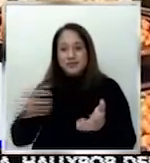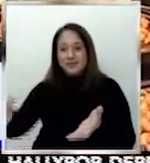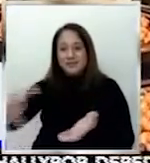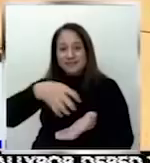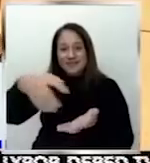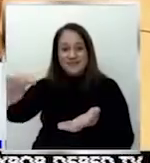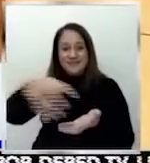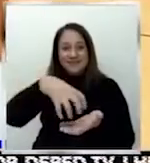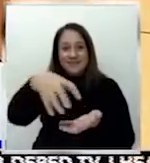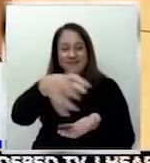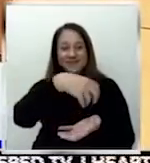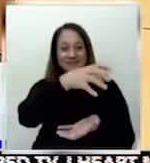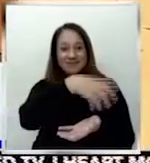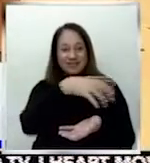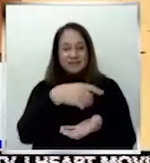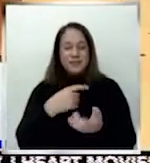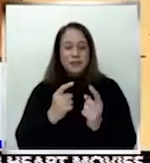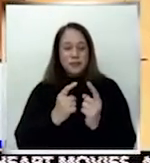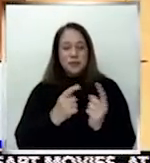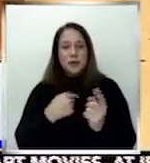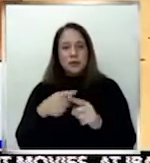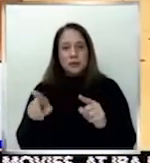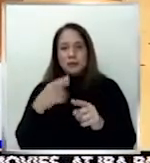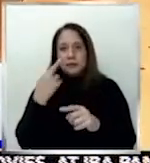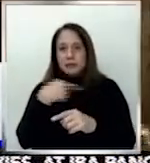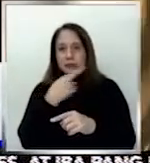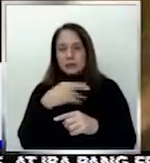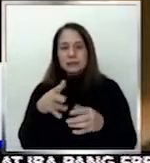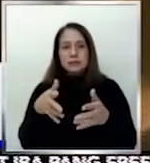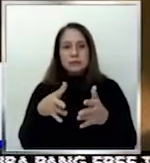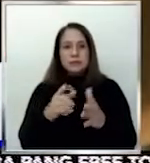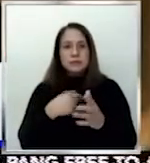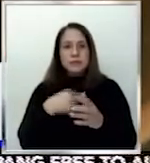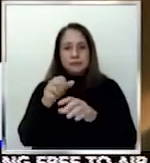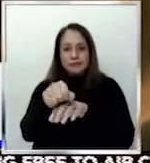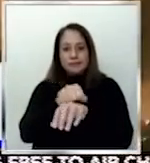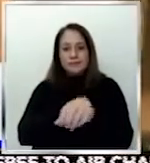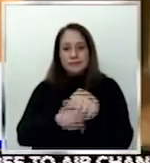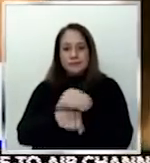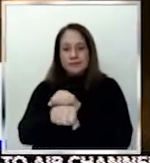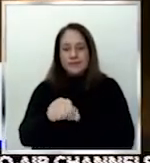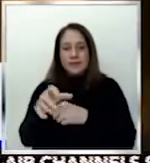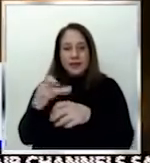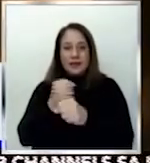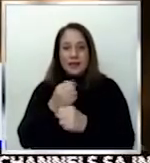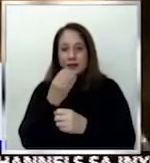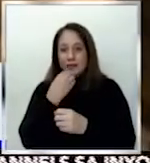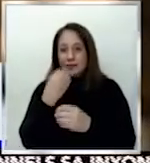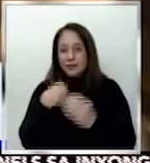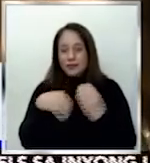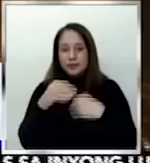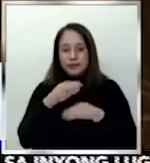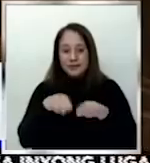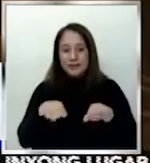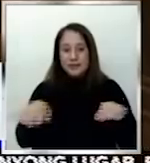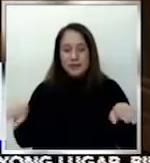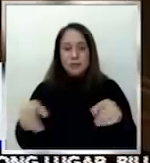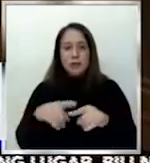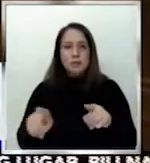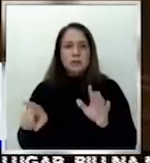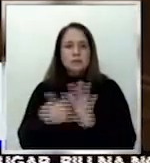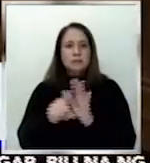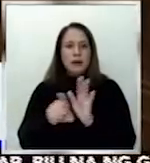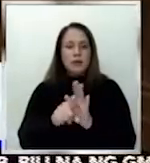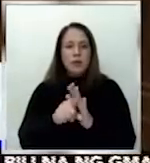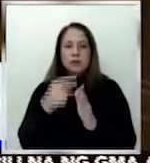buffet table. Sabi ng restaurant, binibigyan naman ng gloves ang mga kukuha ng pagkain sa buffet table. Pero bawal ito, sabi ni